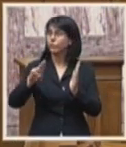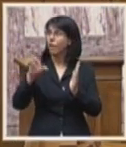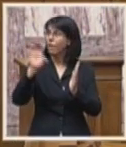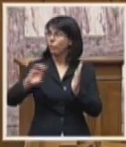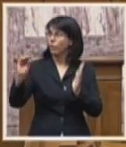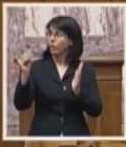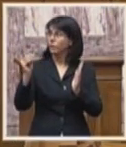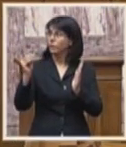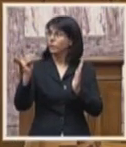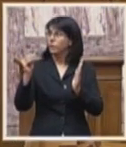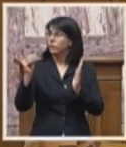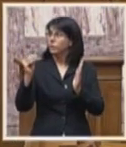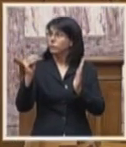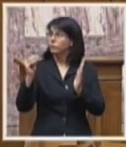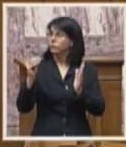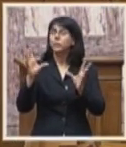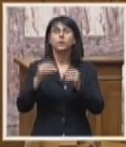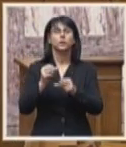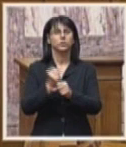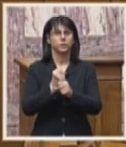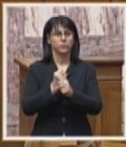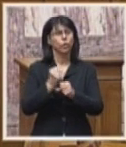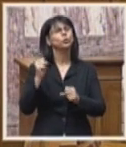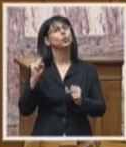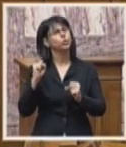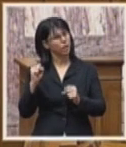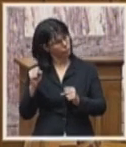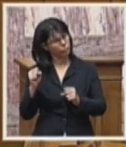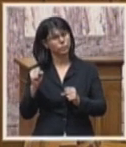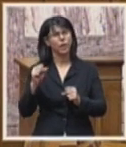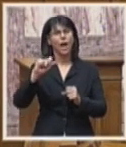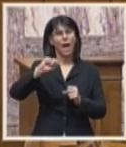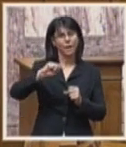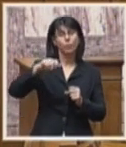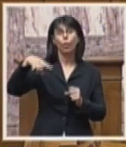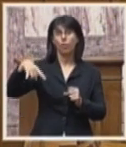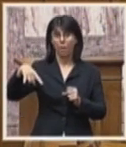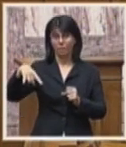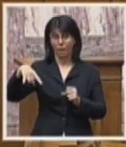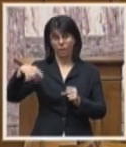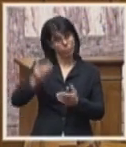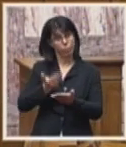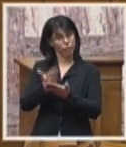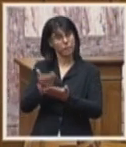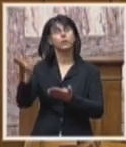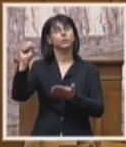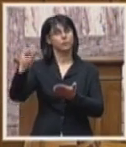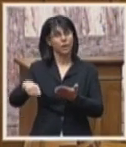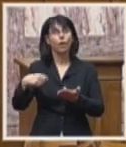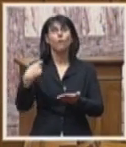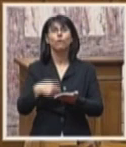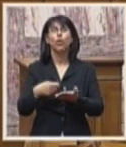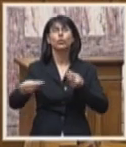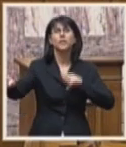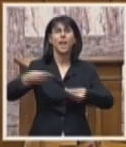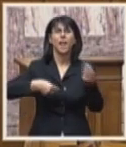Ευρωβουλής της συναδέλφου σοσιαλίστριας Άνης Ποδηματά, πρότασης για τον φόρο επί των συναλλαγών